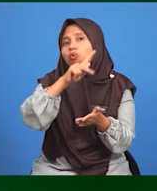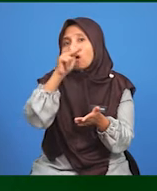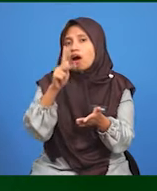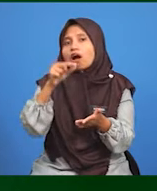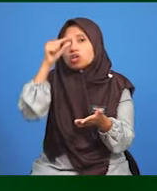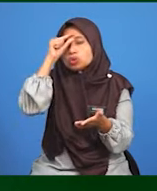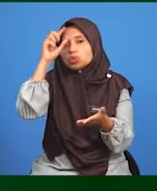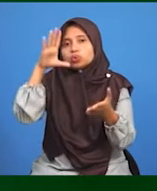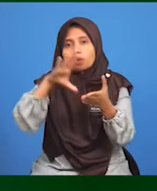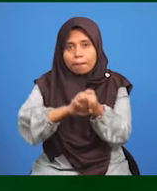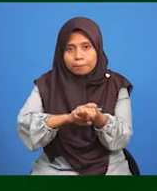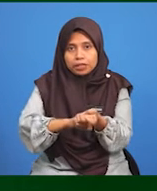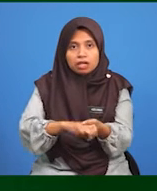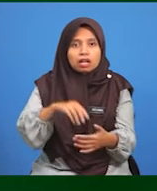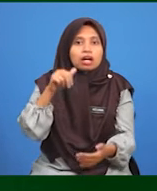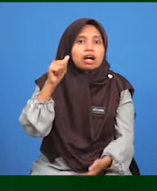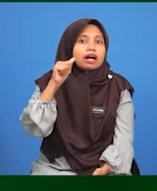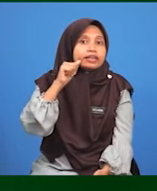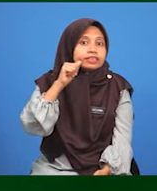suami anjing